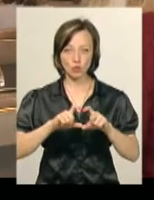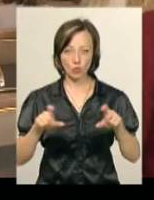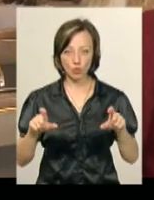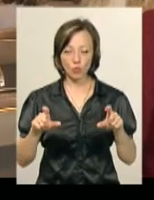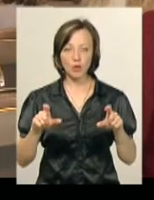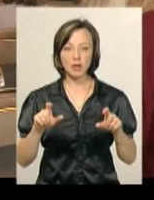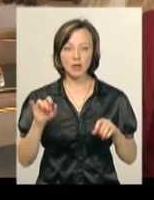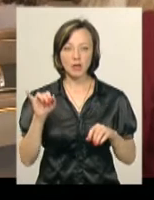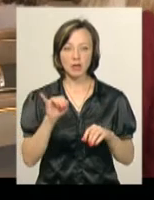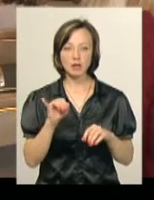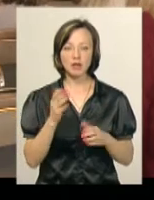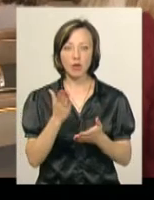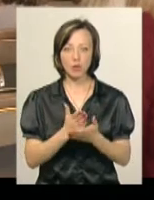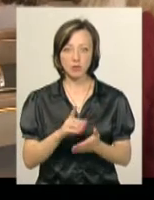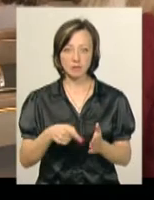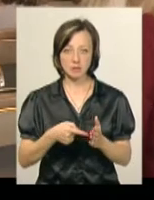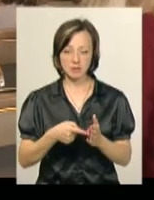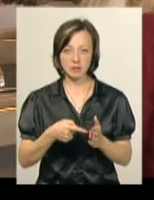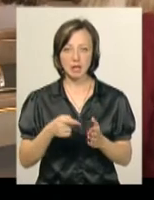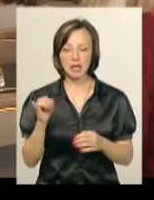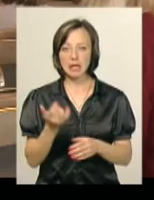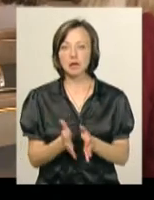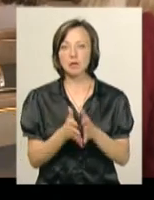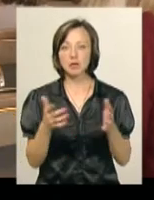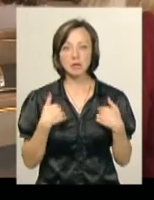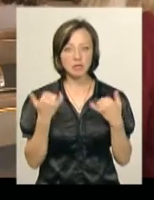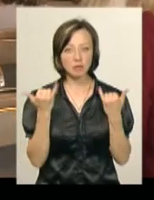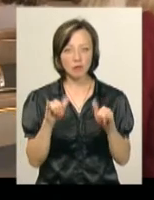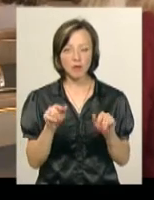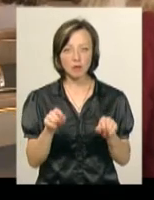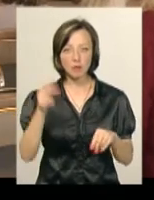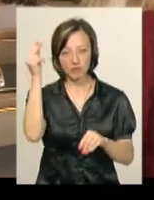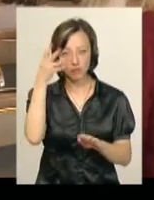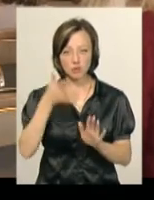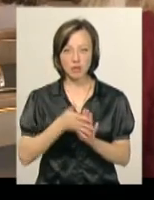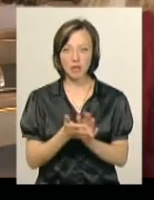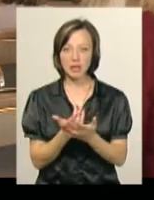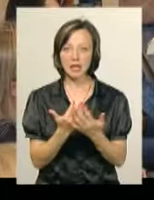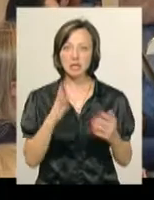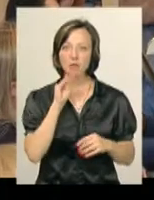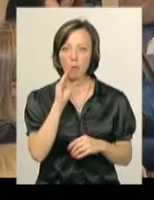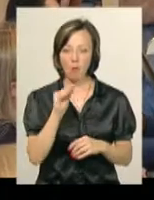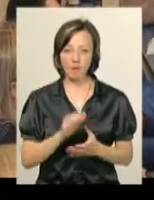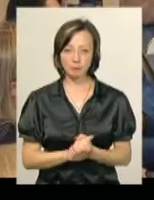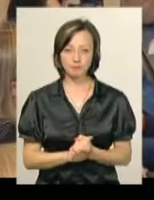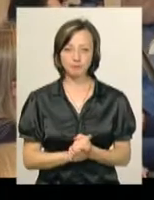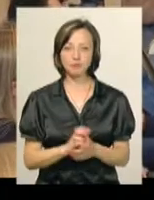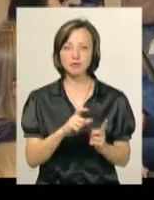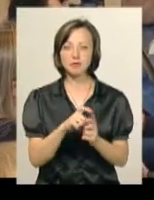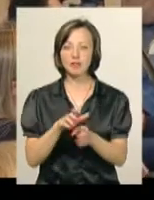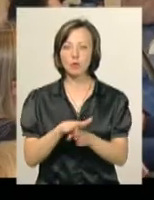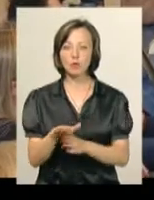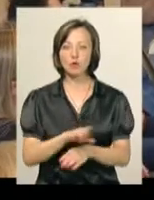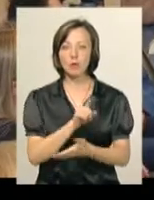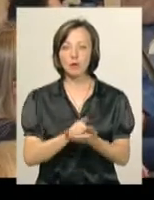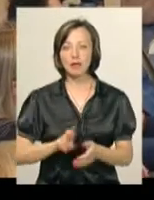що вона знаходиться в місті. І найбільше, що мене здивувалося, що там вивчають різні мови. За словами виконуючої обов'язки